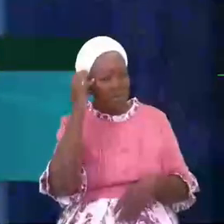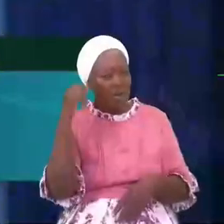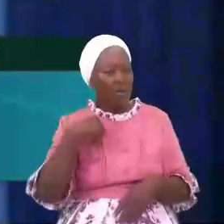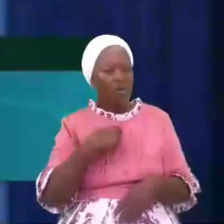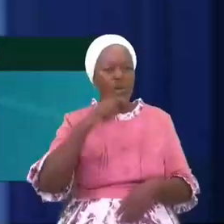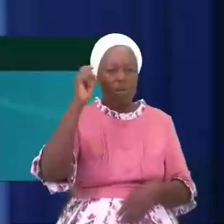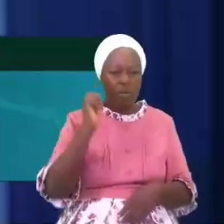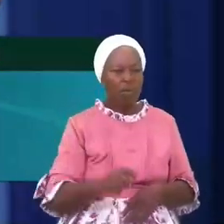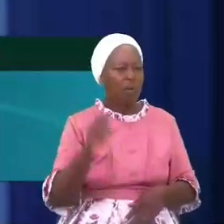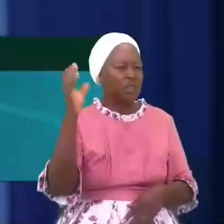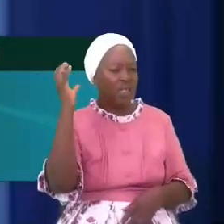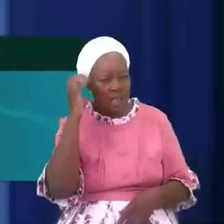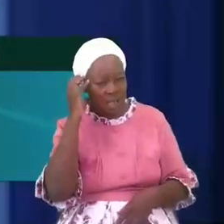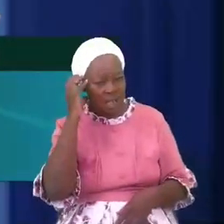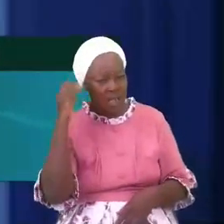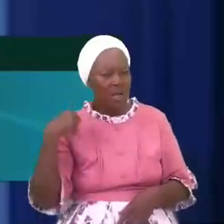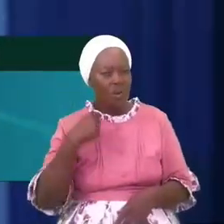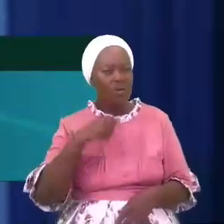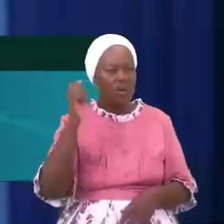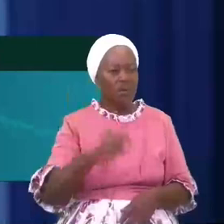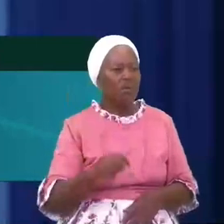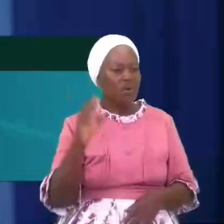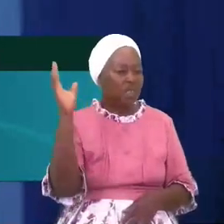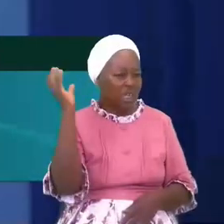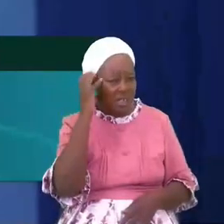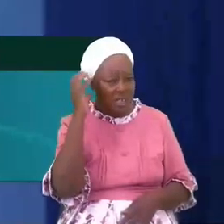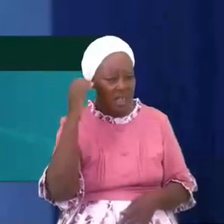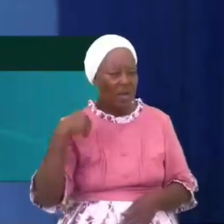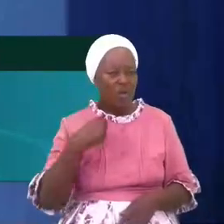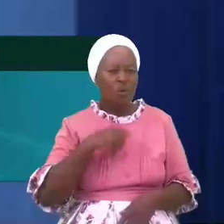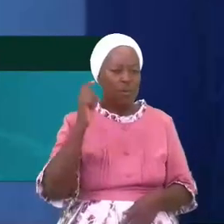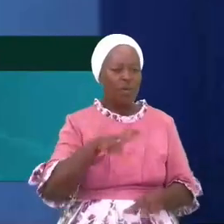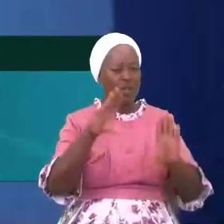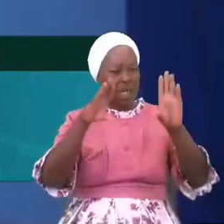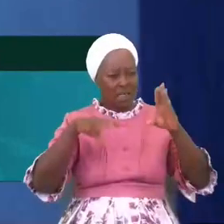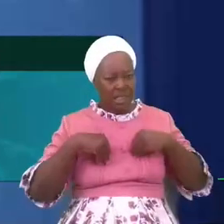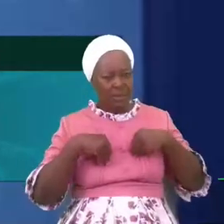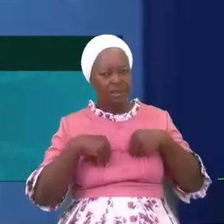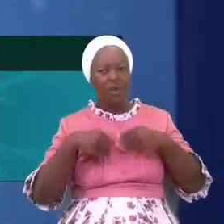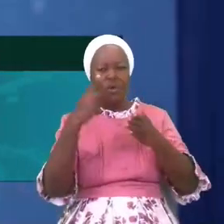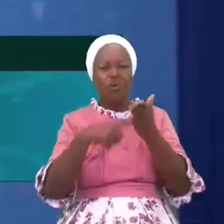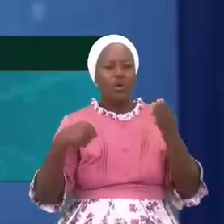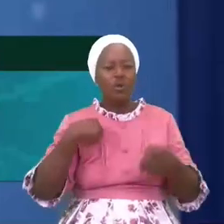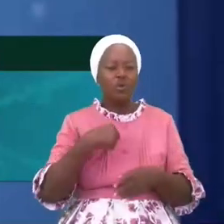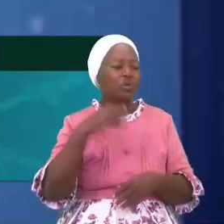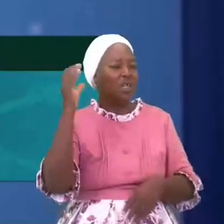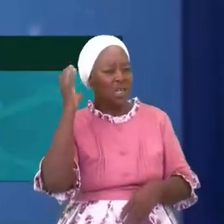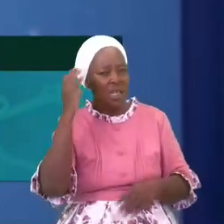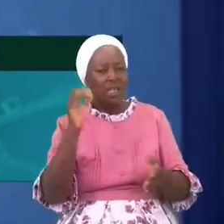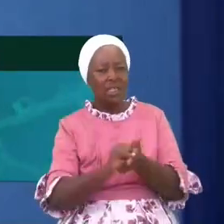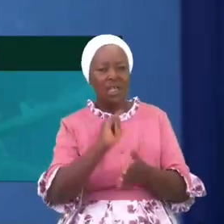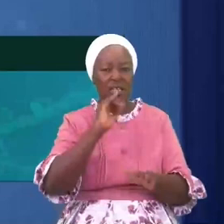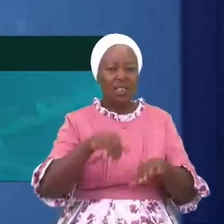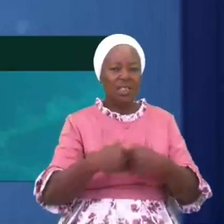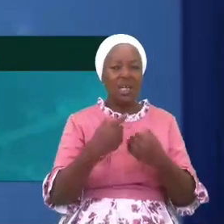devons écouter, nous devons entendre, nous devons accepter ce que nous entendons. C'est de